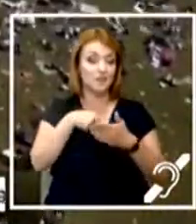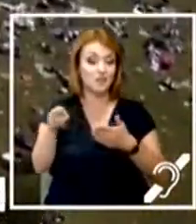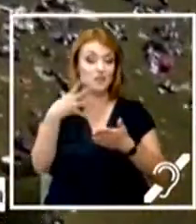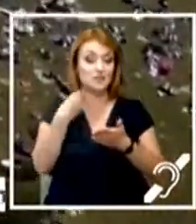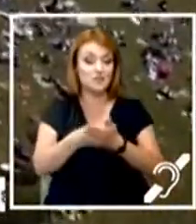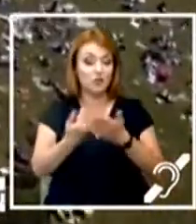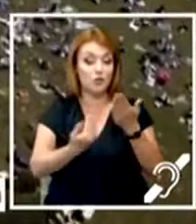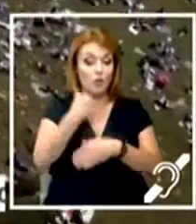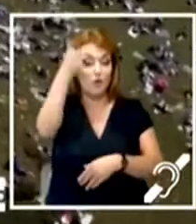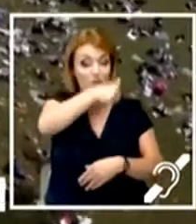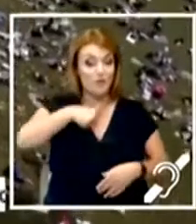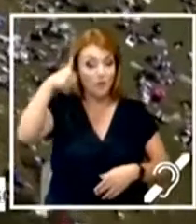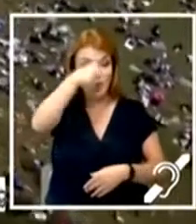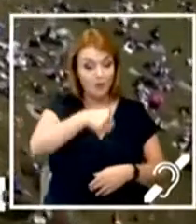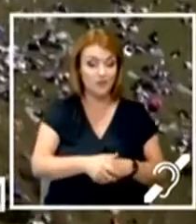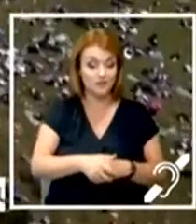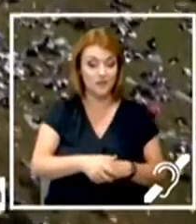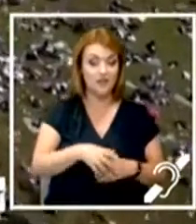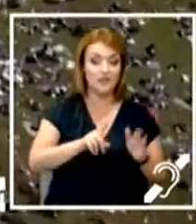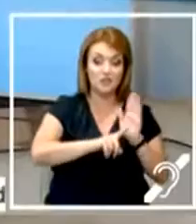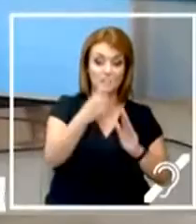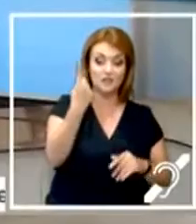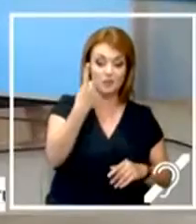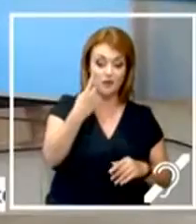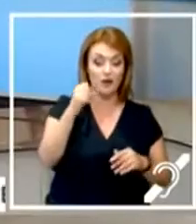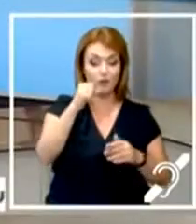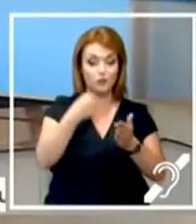între 19 și 21 august.